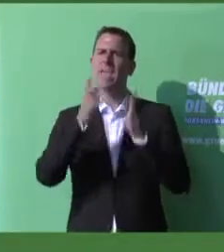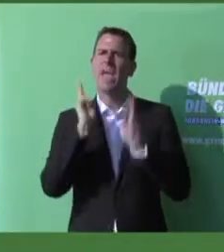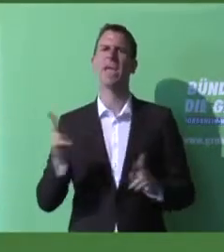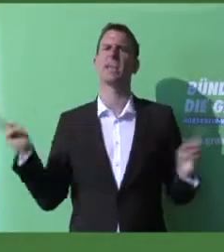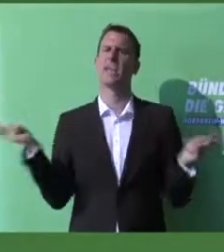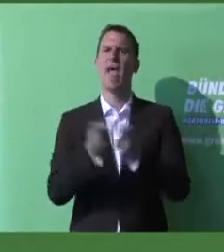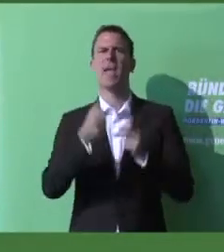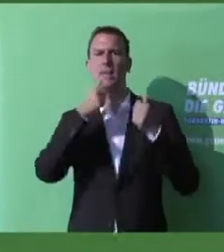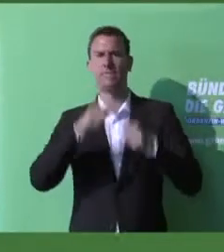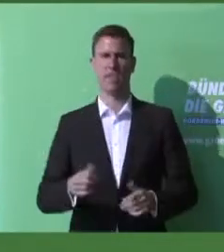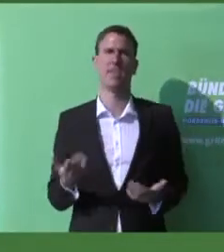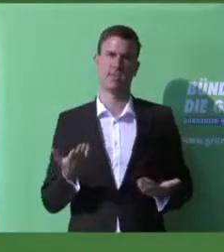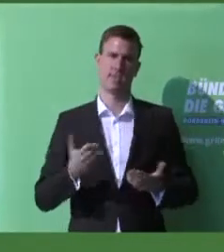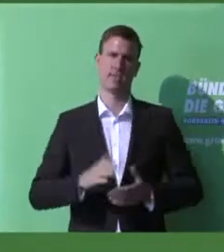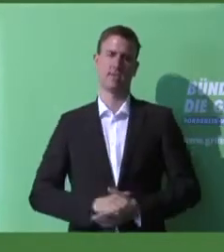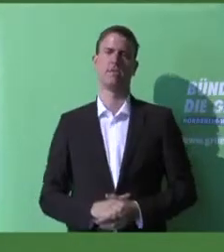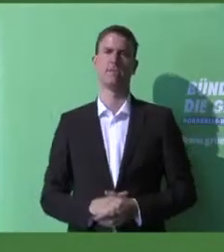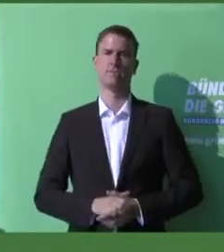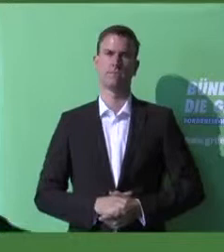Pflichten.